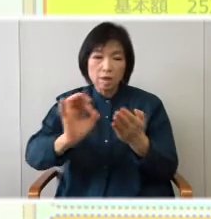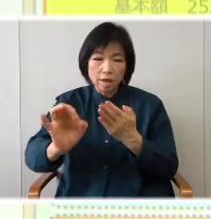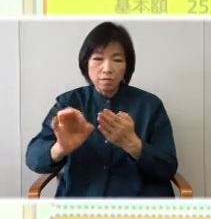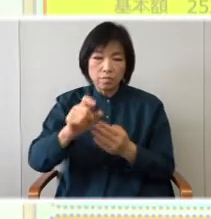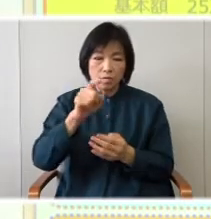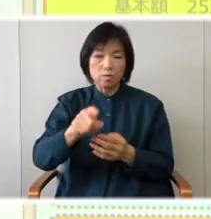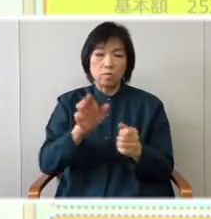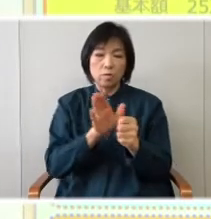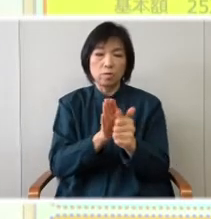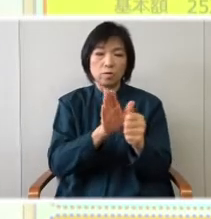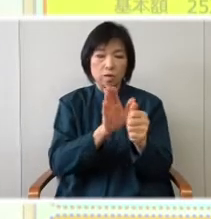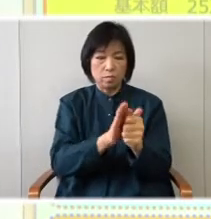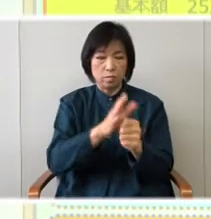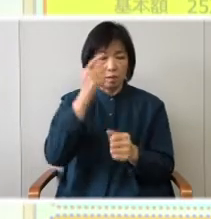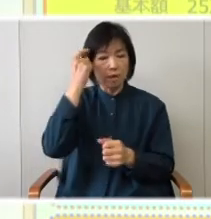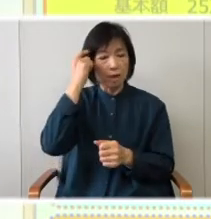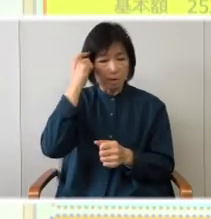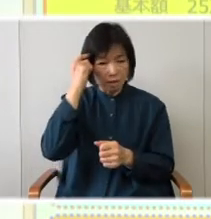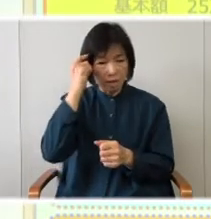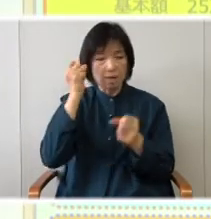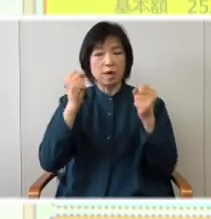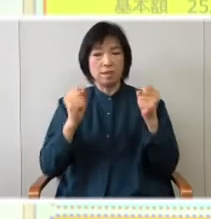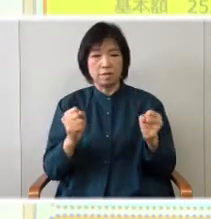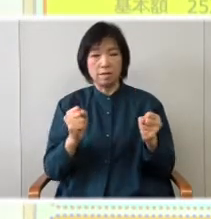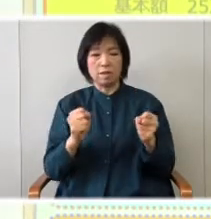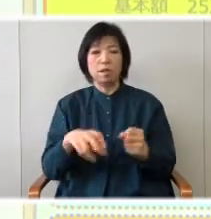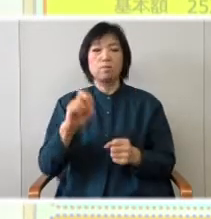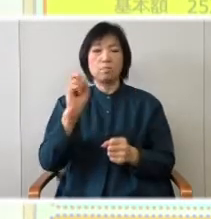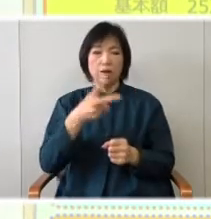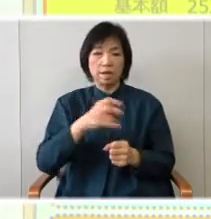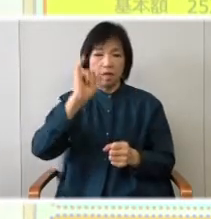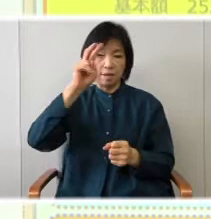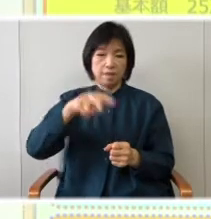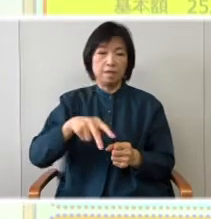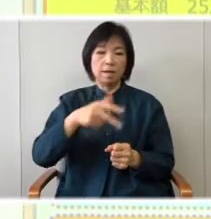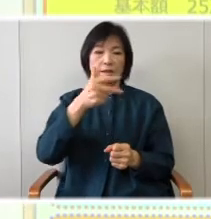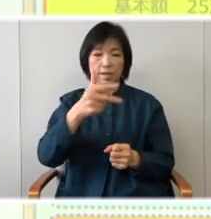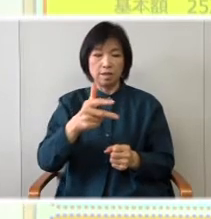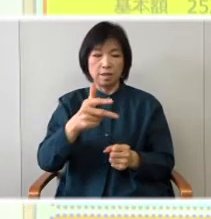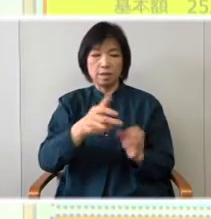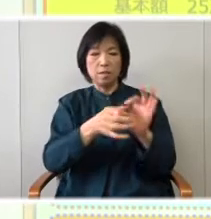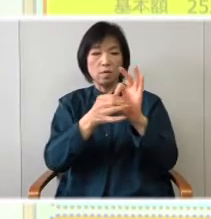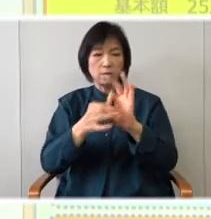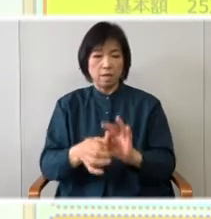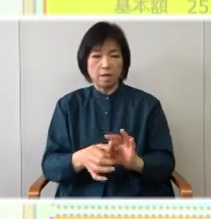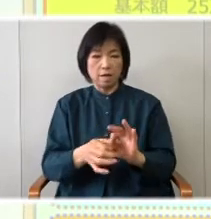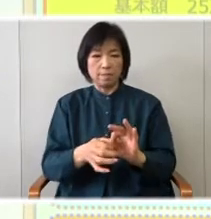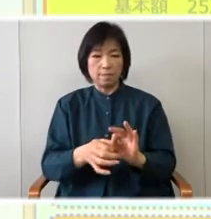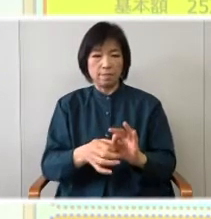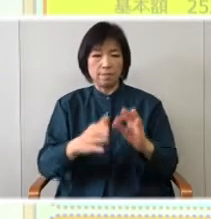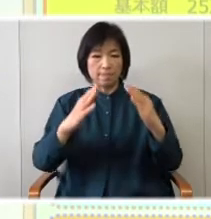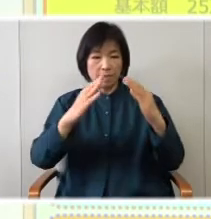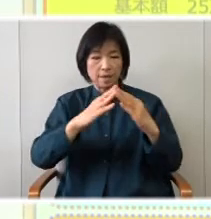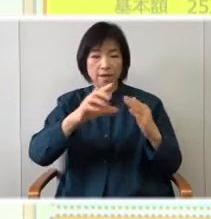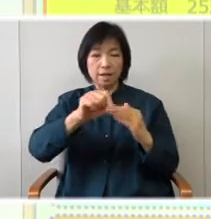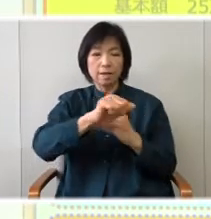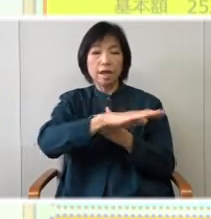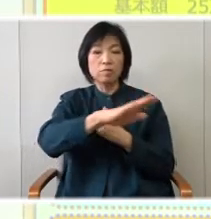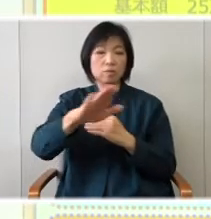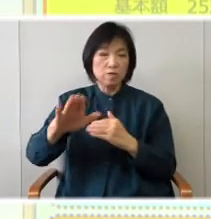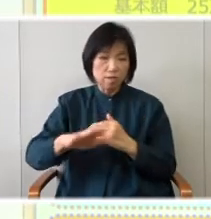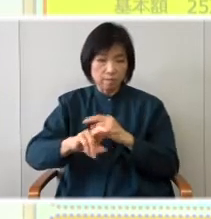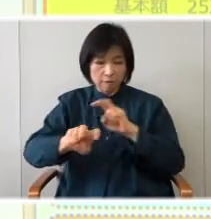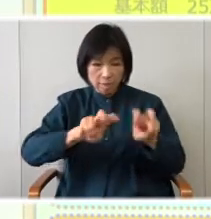金を創設をしたわけであります。でまた伊那市によって、宅地開発、また不動産事業